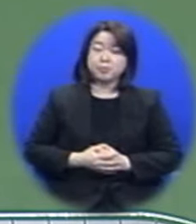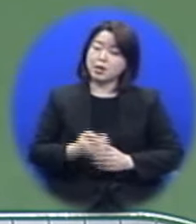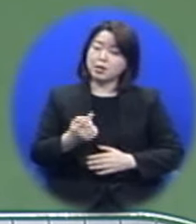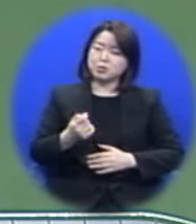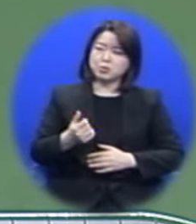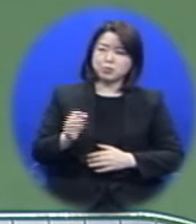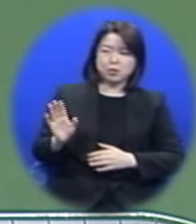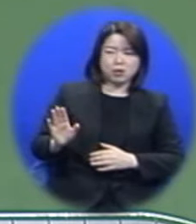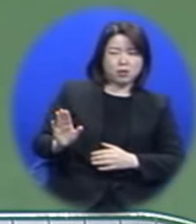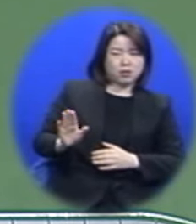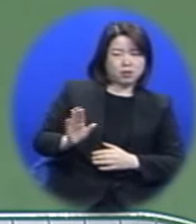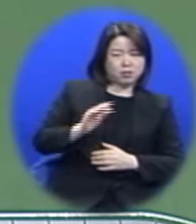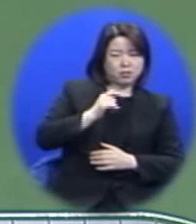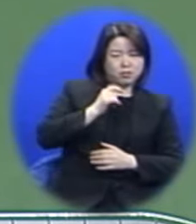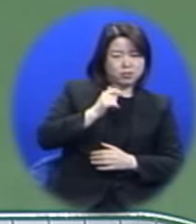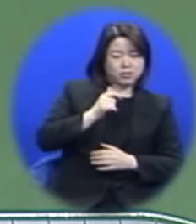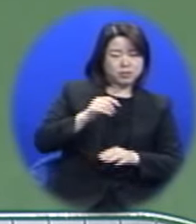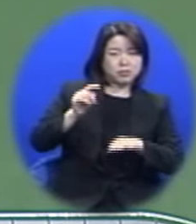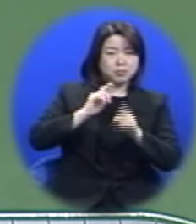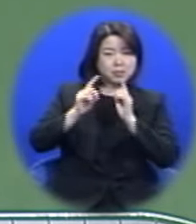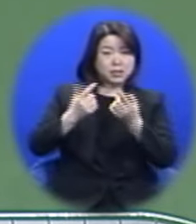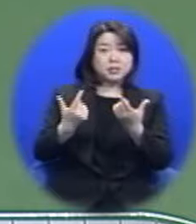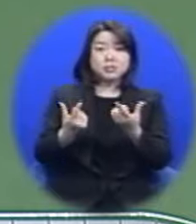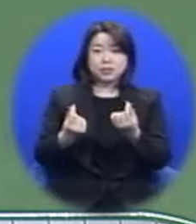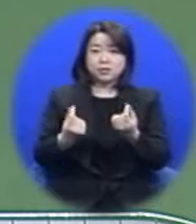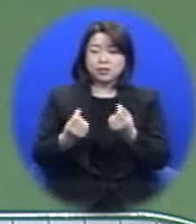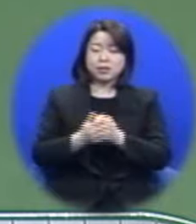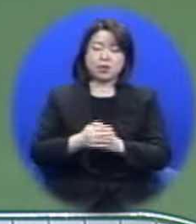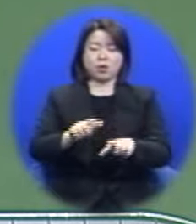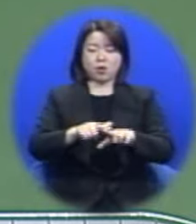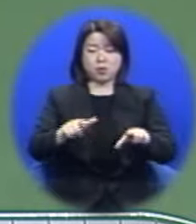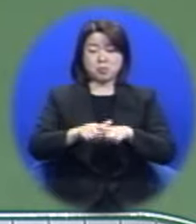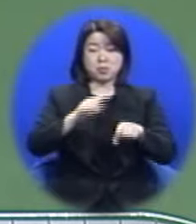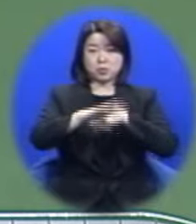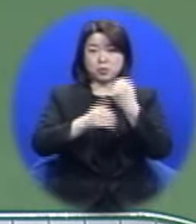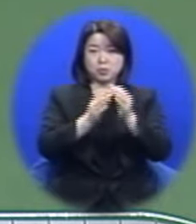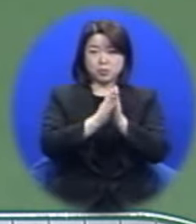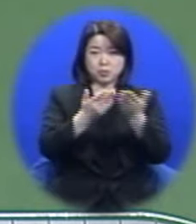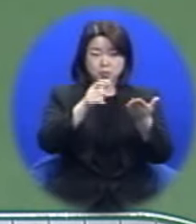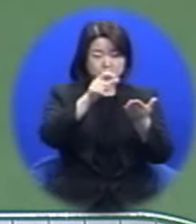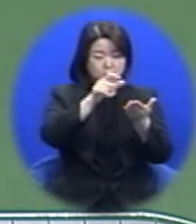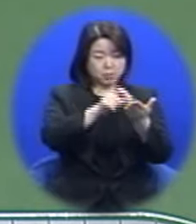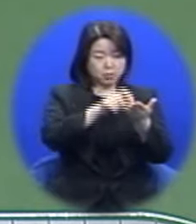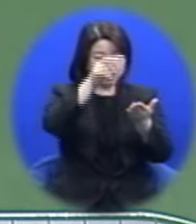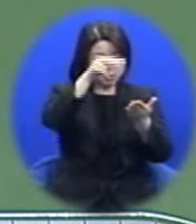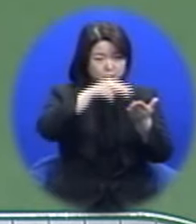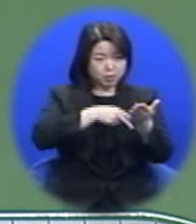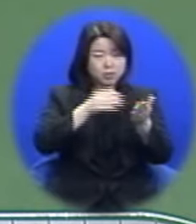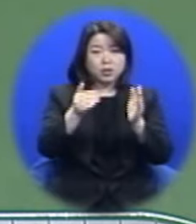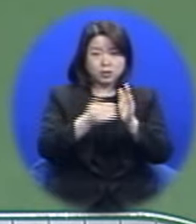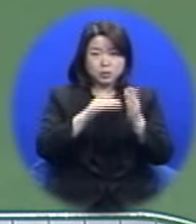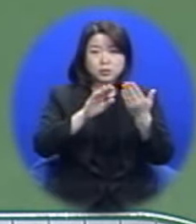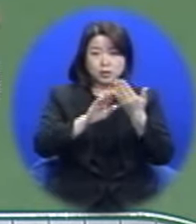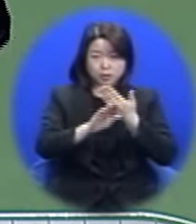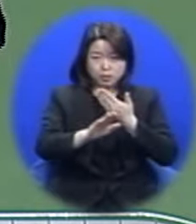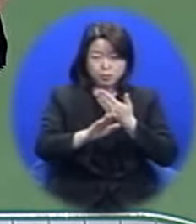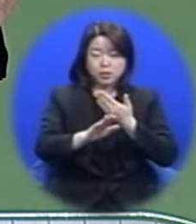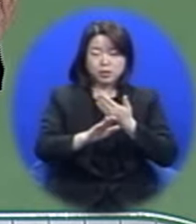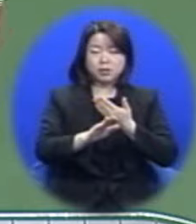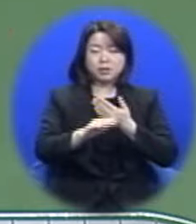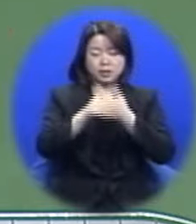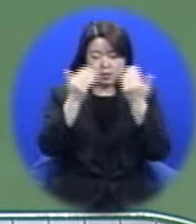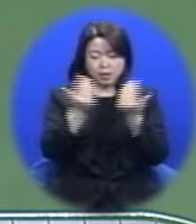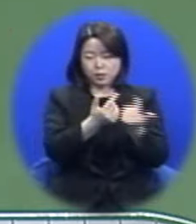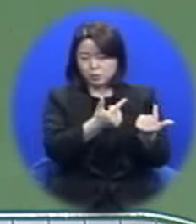약간은 거부감이 드는 말씀입니다. 보통 성경 봉독하고 나면 마지막에 다큰 소리로